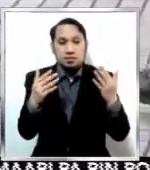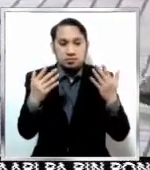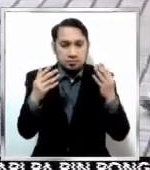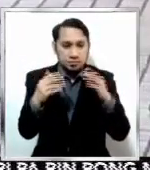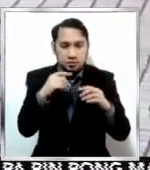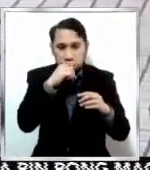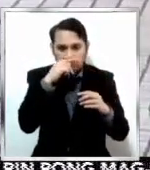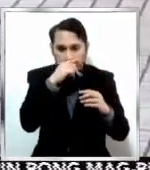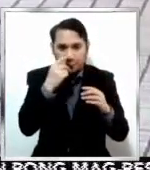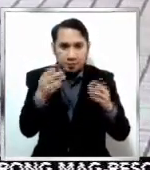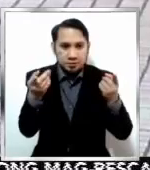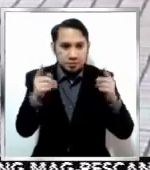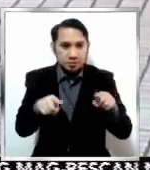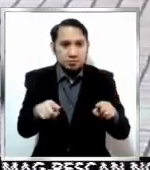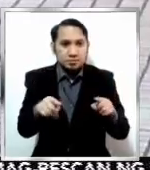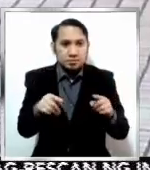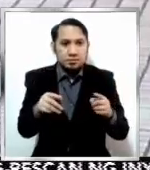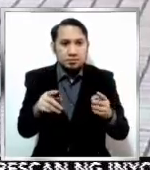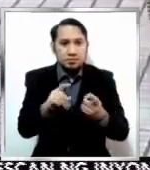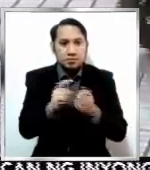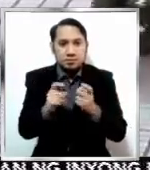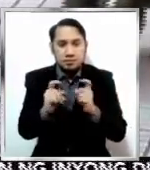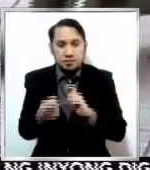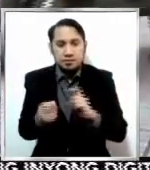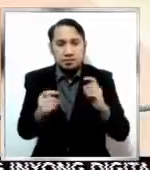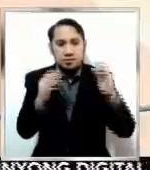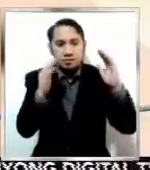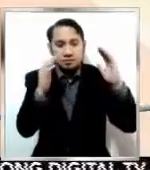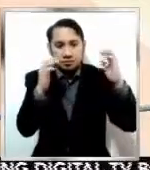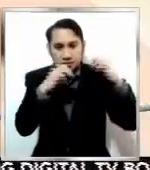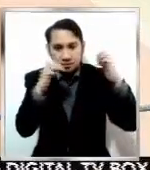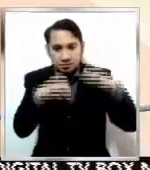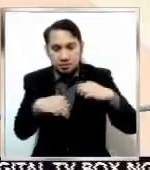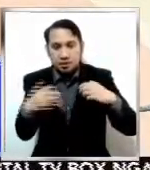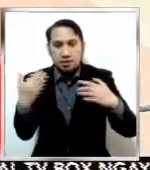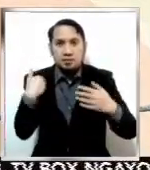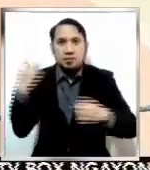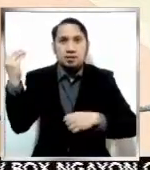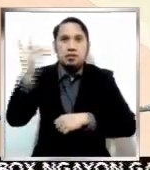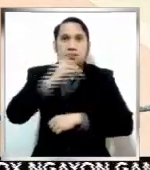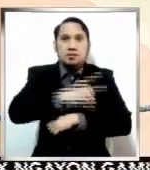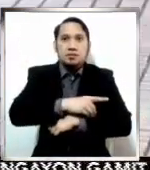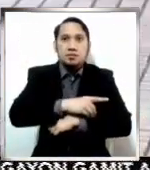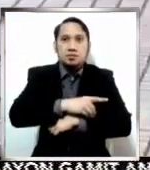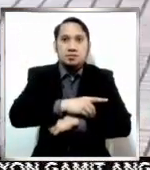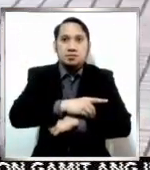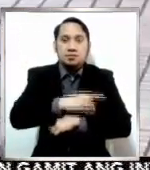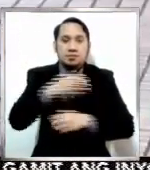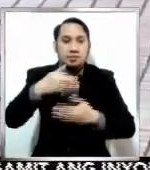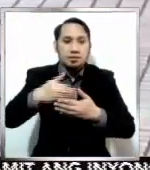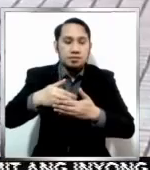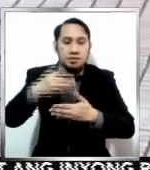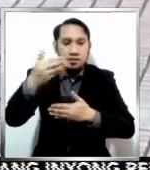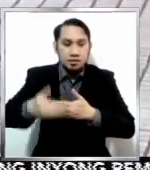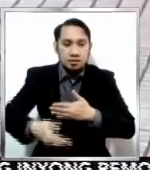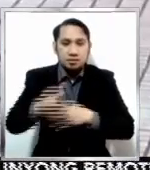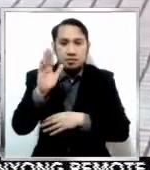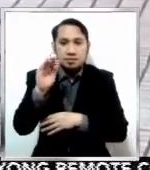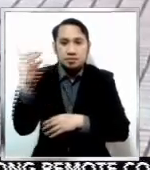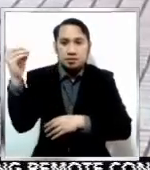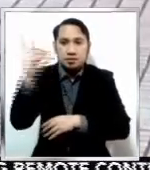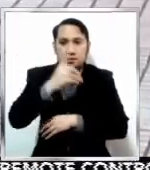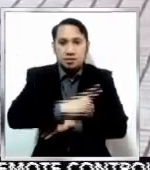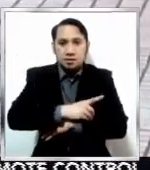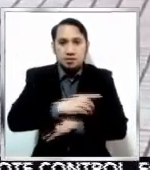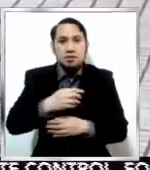So, maghihintay na lang tayo. It's a matter of days. Ano? Malamang sa susunod na 15 araw, ay